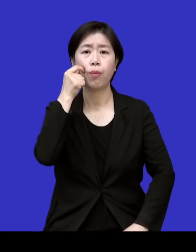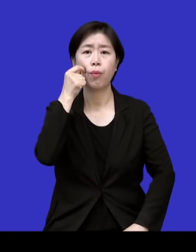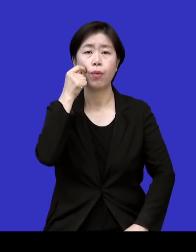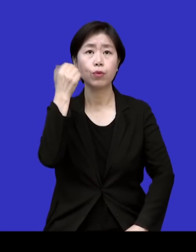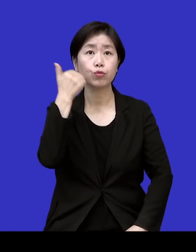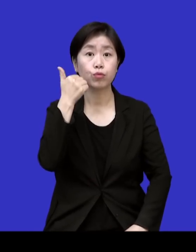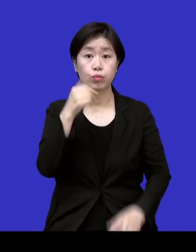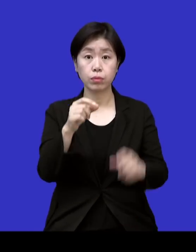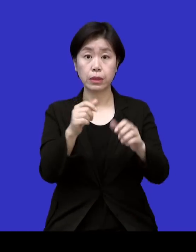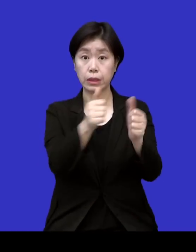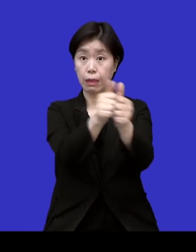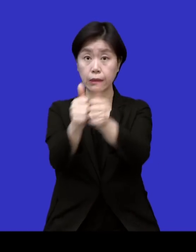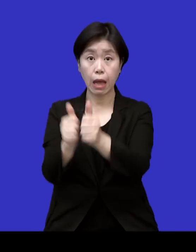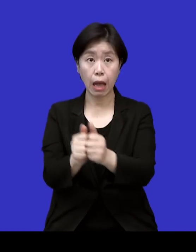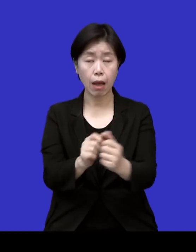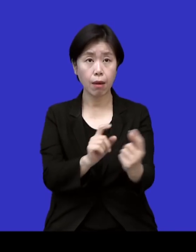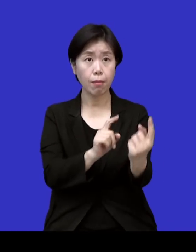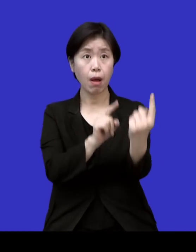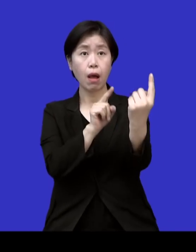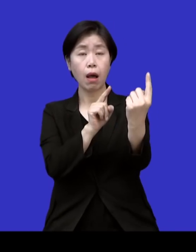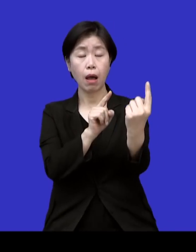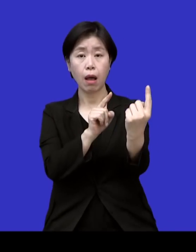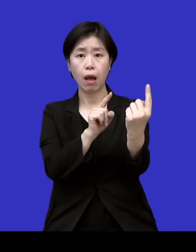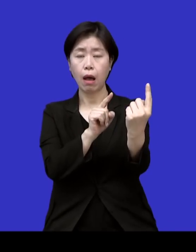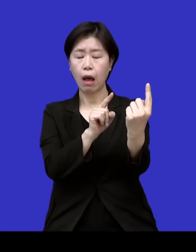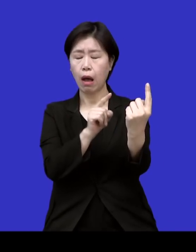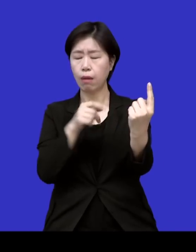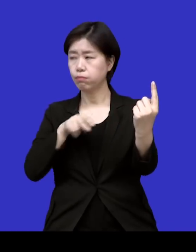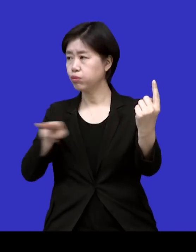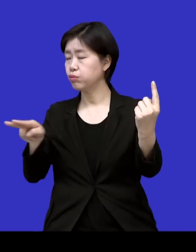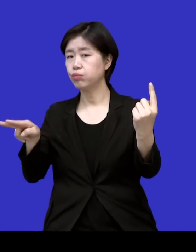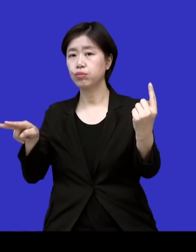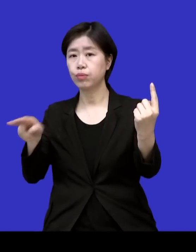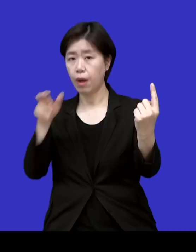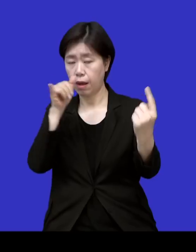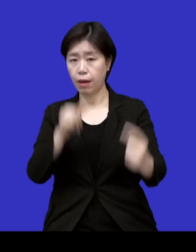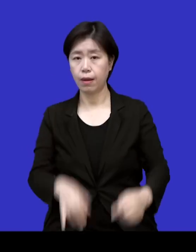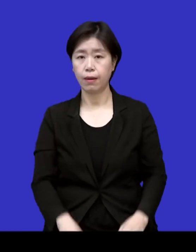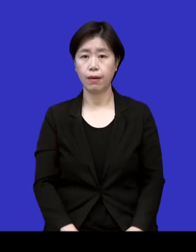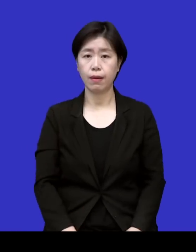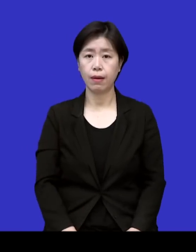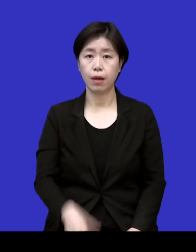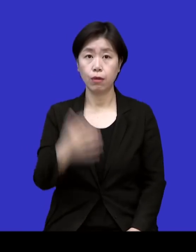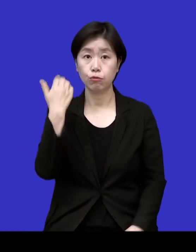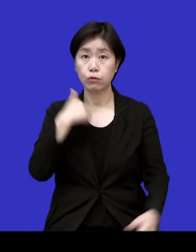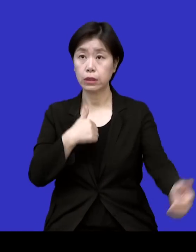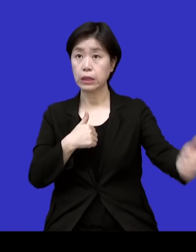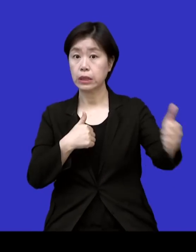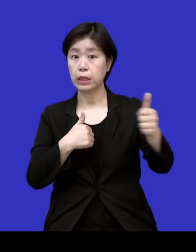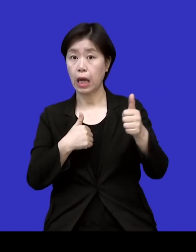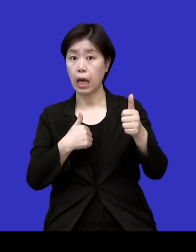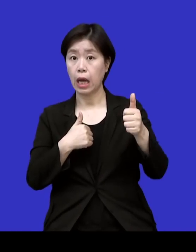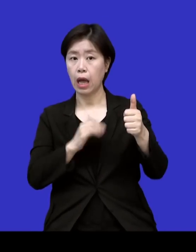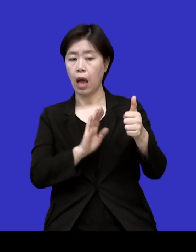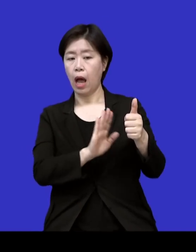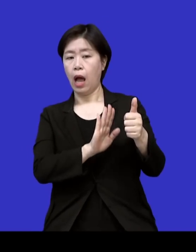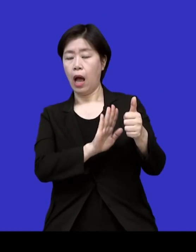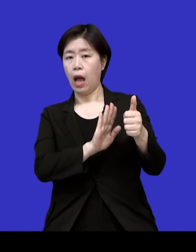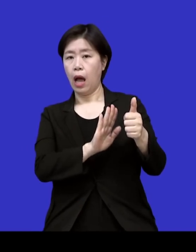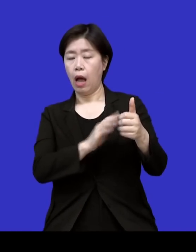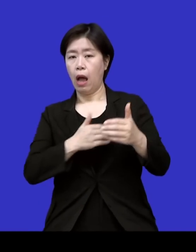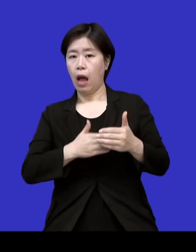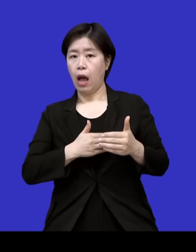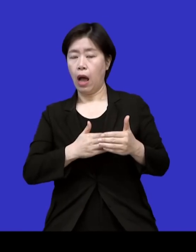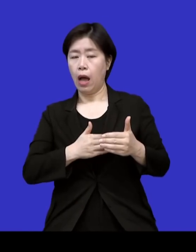봐도 되게 무섭고 그렇겠죠. 그리고 도망 다니고 그 누군가 이렇게 가까이 오면 굉장히 이제 심장이